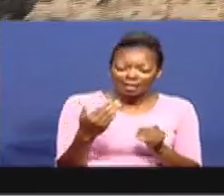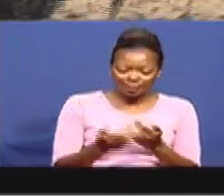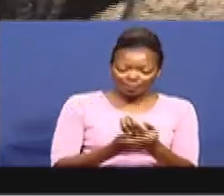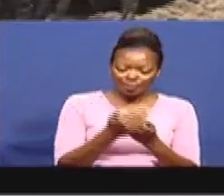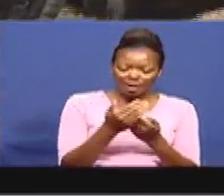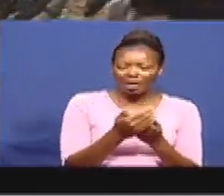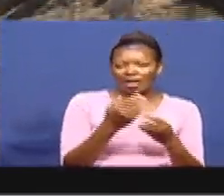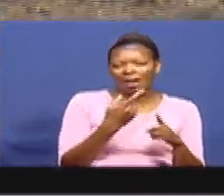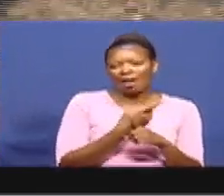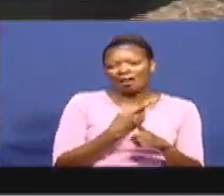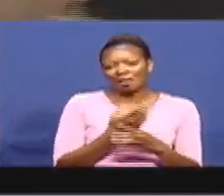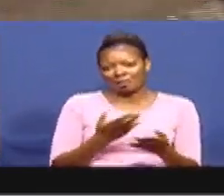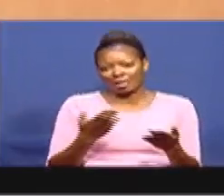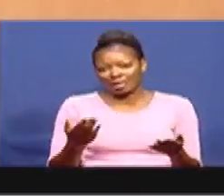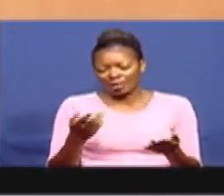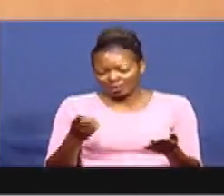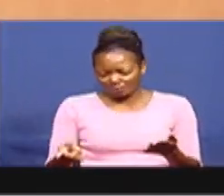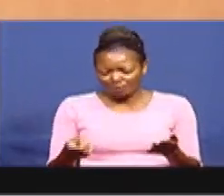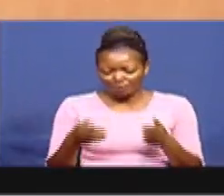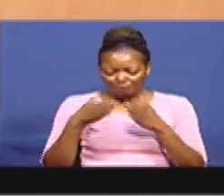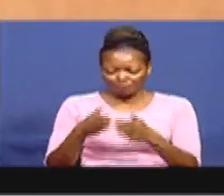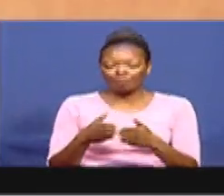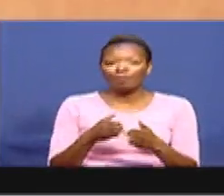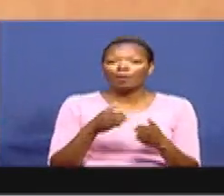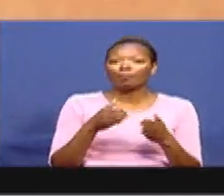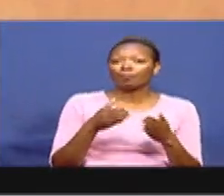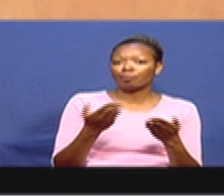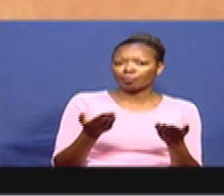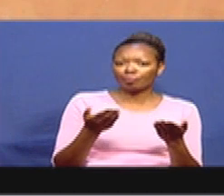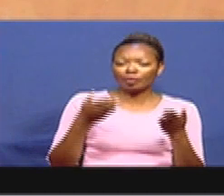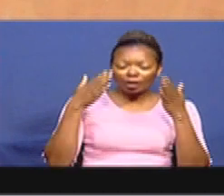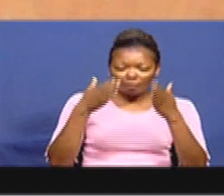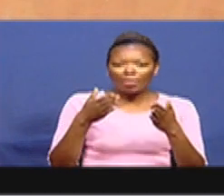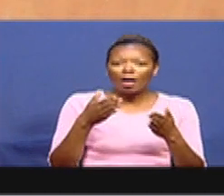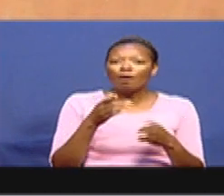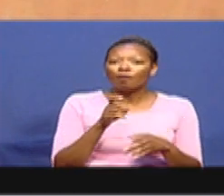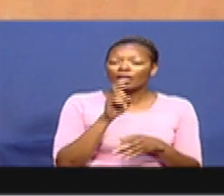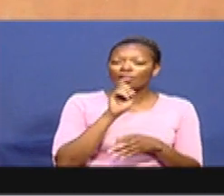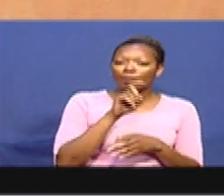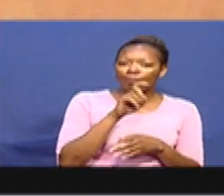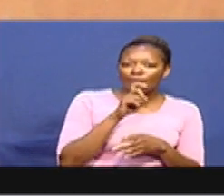wanayoendeleza hapa ni ufugaji wa kuku. Na deal na kuku na mambo ya kilimo kwa shamba.